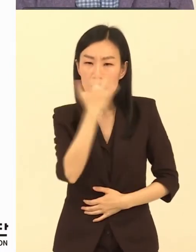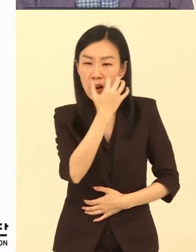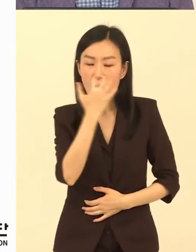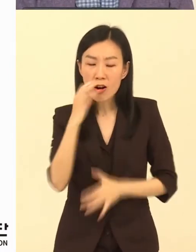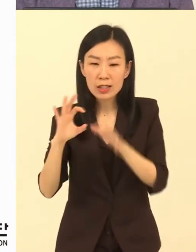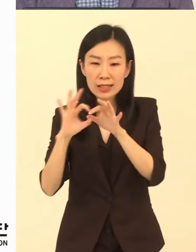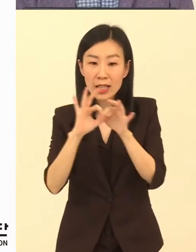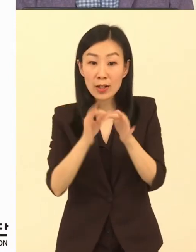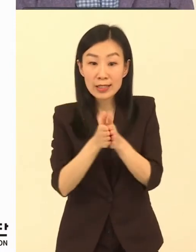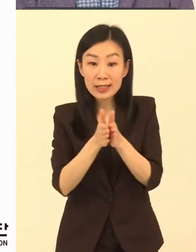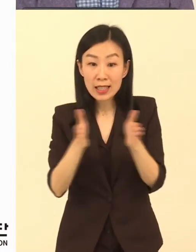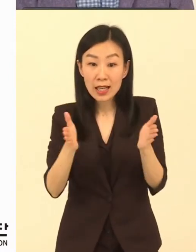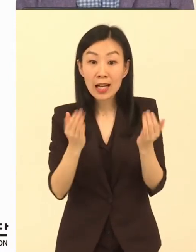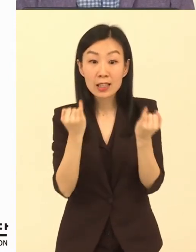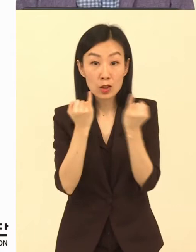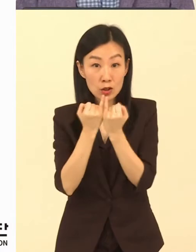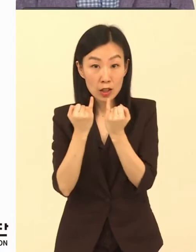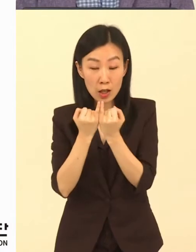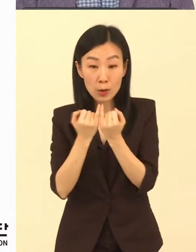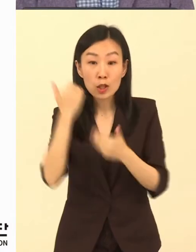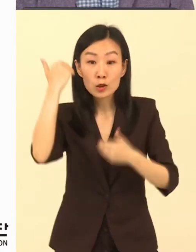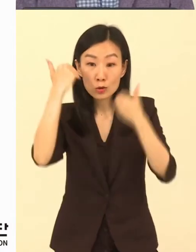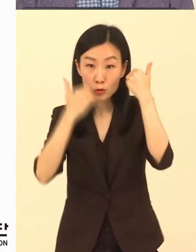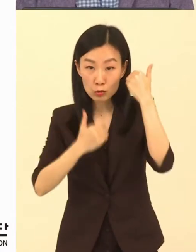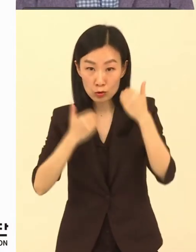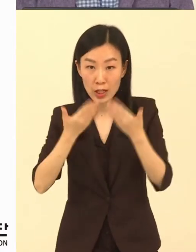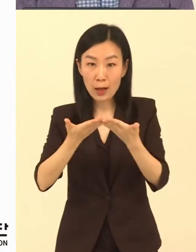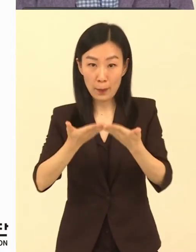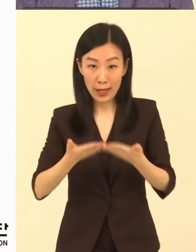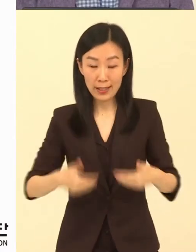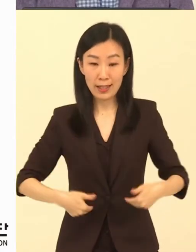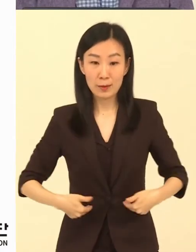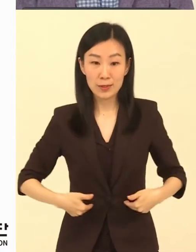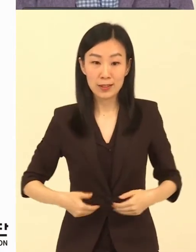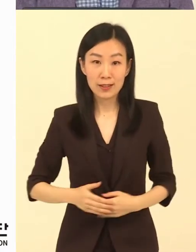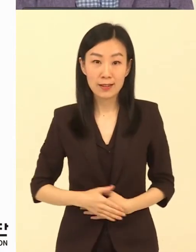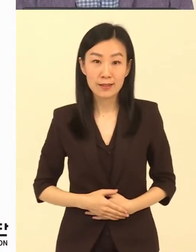성생활을 시작한 여성이면 누구나 시행받아야 합니다.